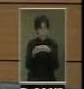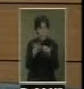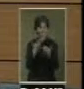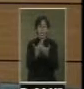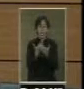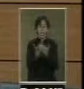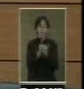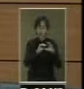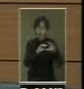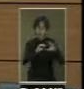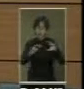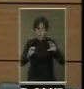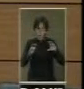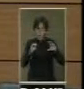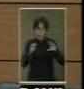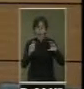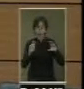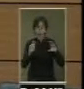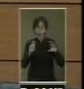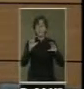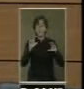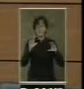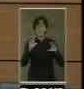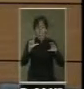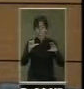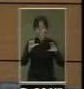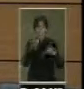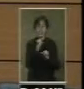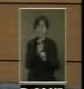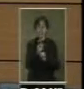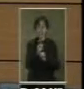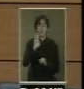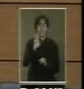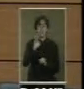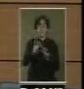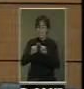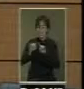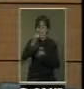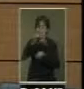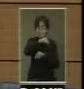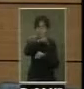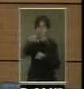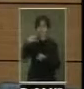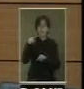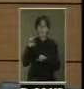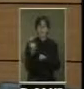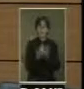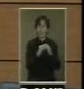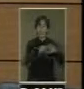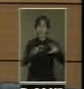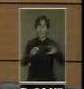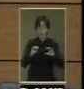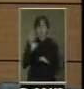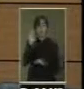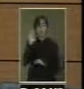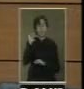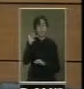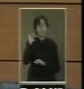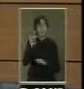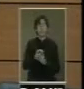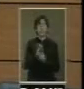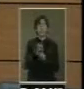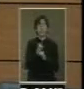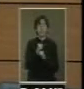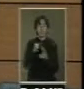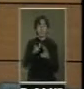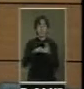โอนเงิน250ล้านบาทผ่านกระบวนการบริษัทนั้นบริษัทนี้ที่พ่อสมัครนาย